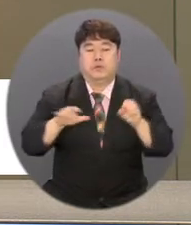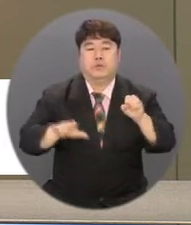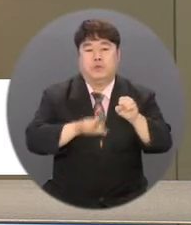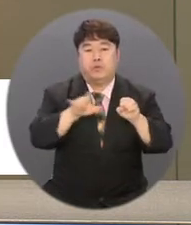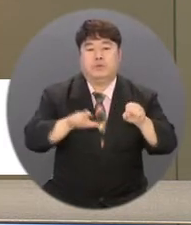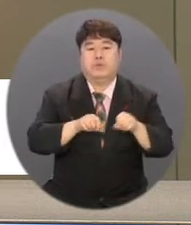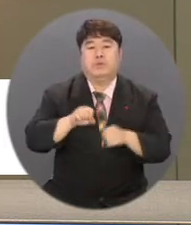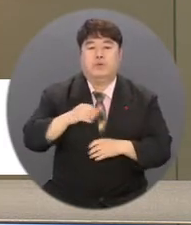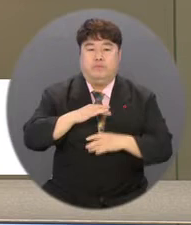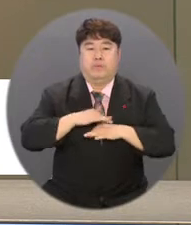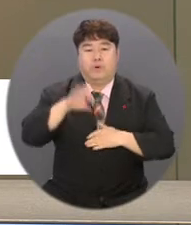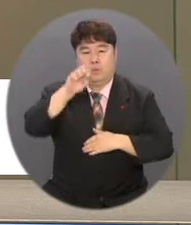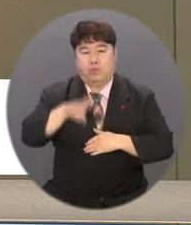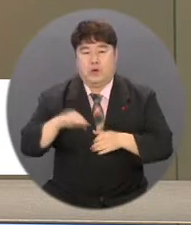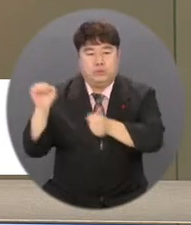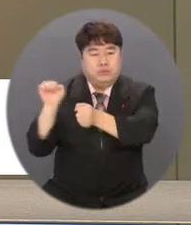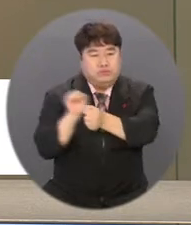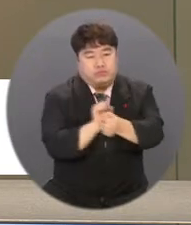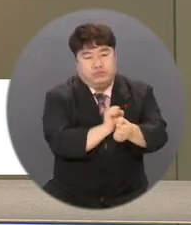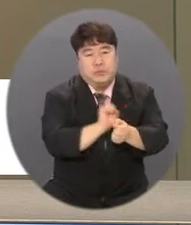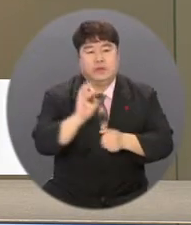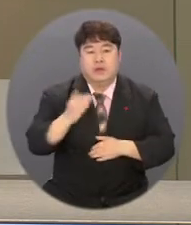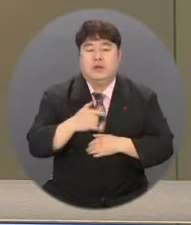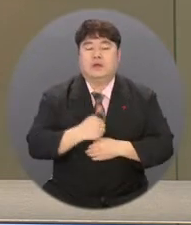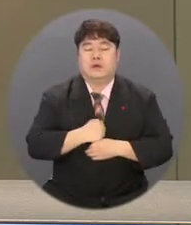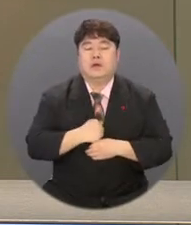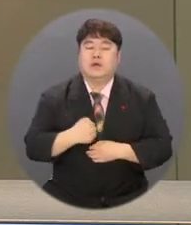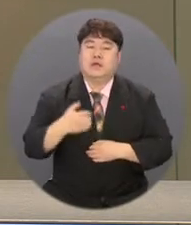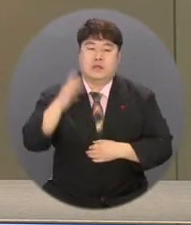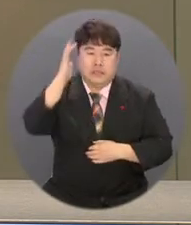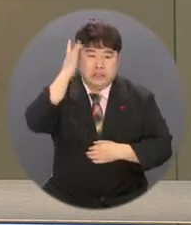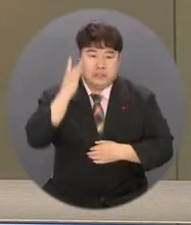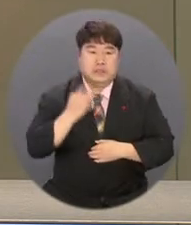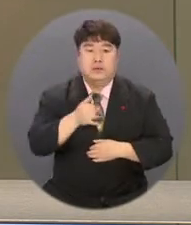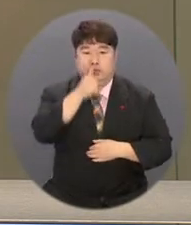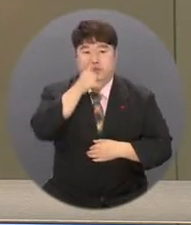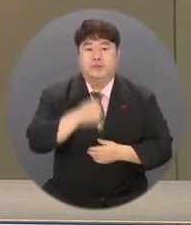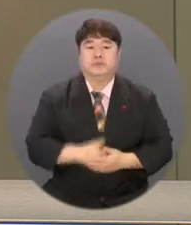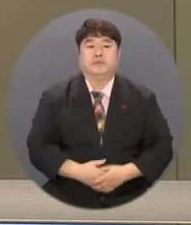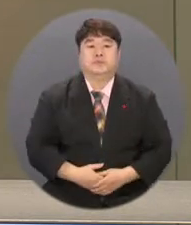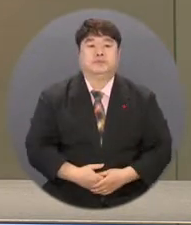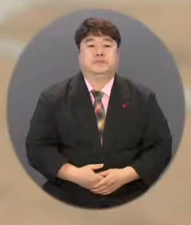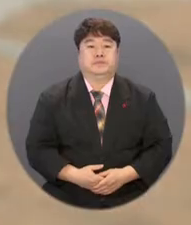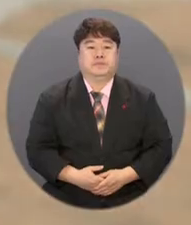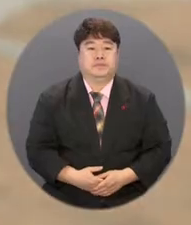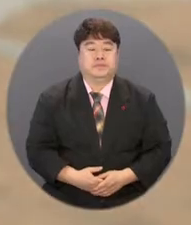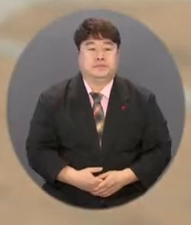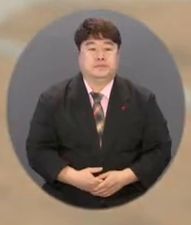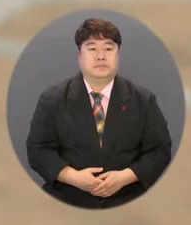기세로 광주를 강타하지 않을까 긴장하고 있습니다. 이다현 기자가 보도합니다.